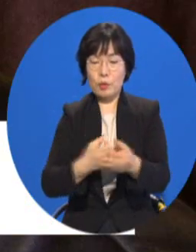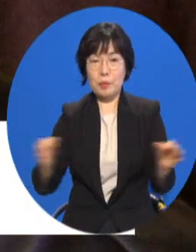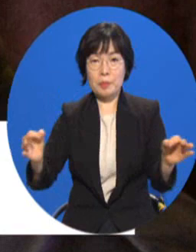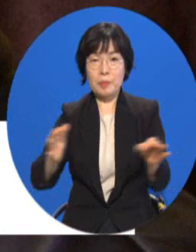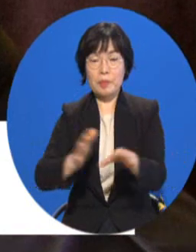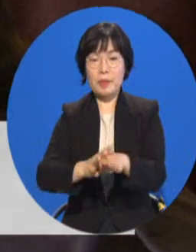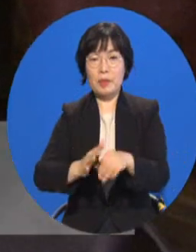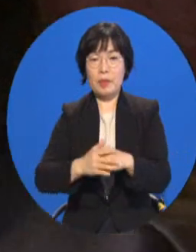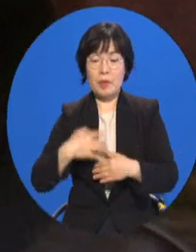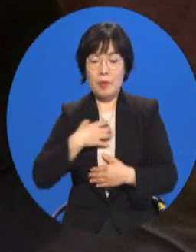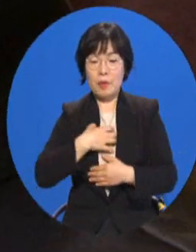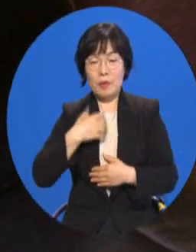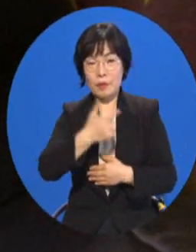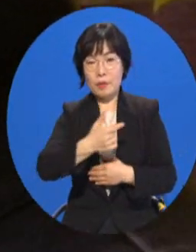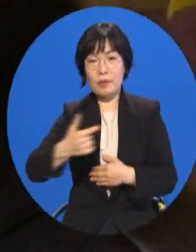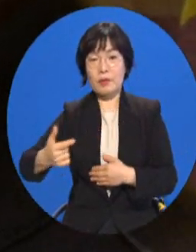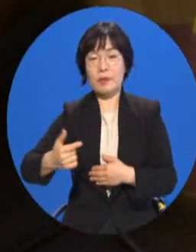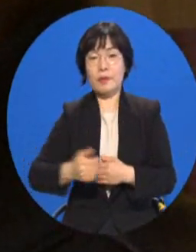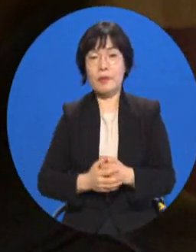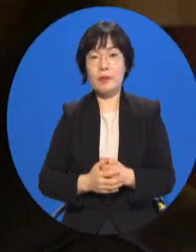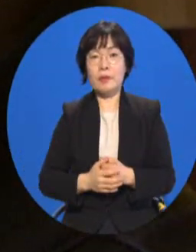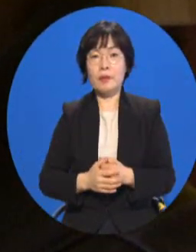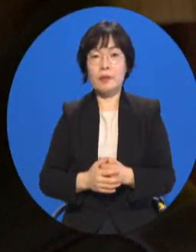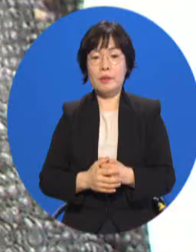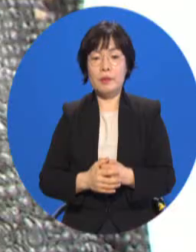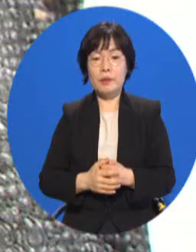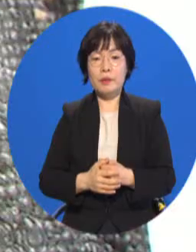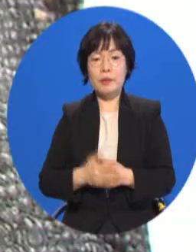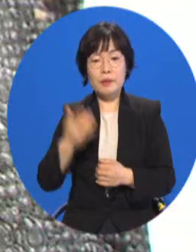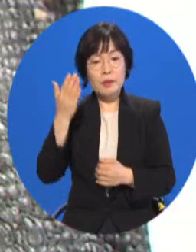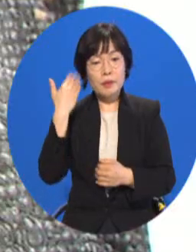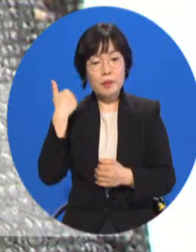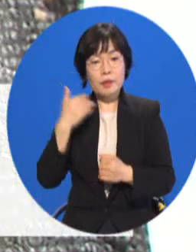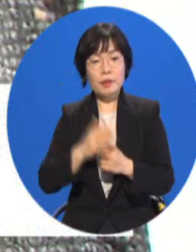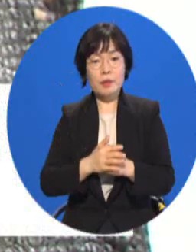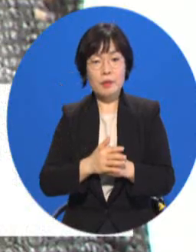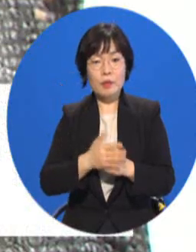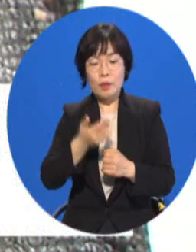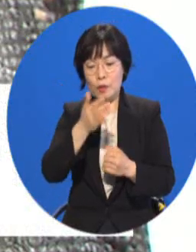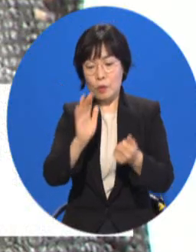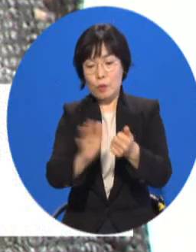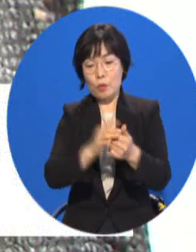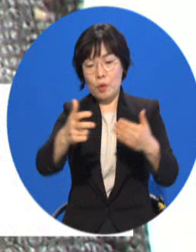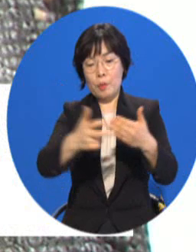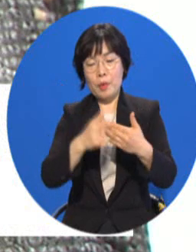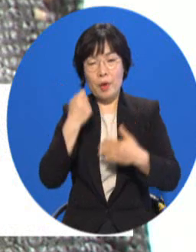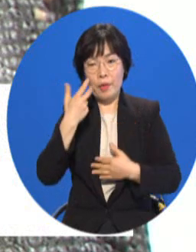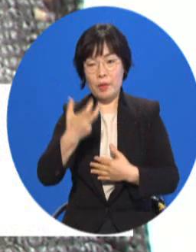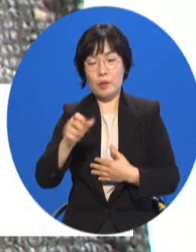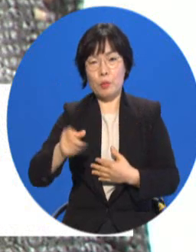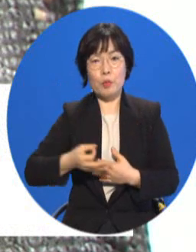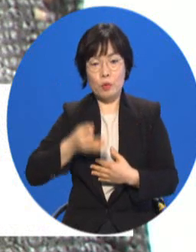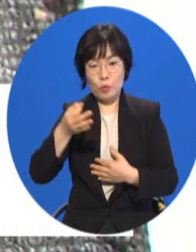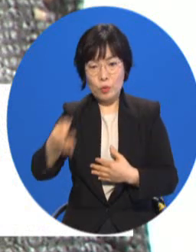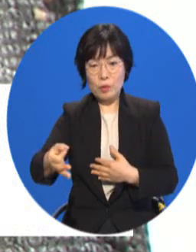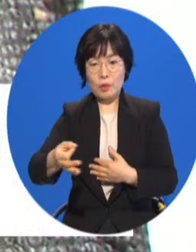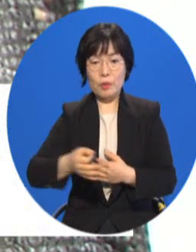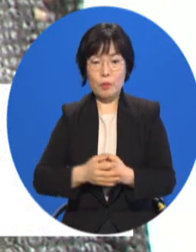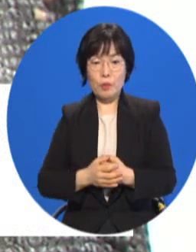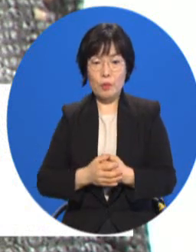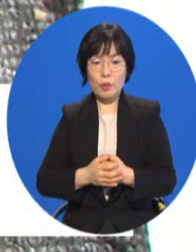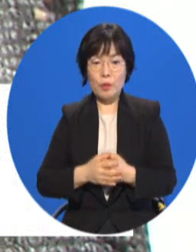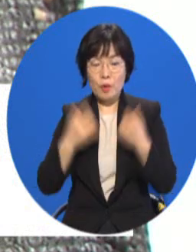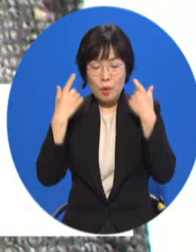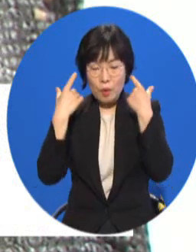사라지면서 걱정이 이만저만이 아닙니다. 나 지금 저 요양병원에 한 달에 75만 원 정도 들어가고 있어요.